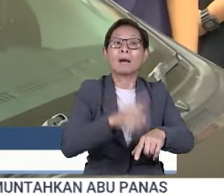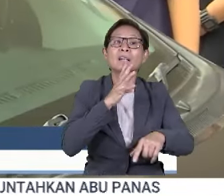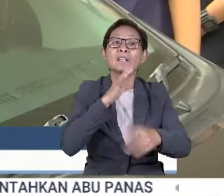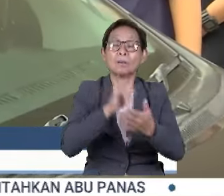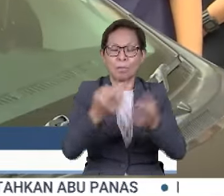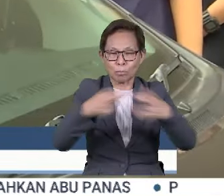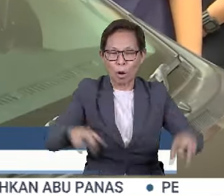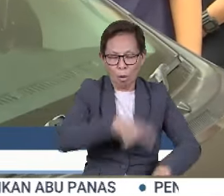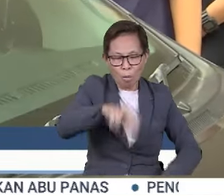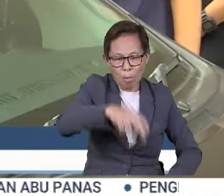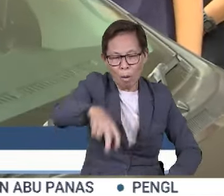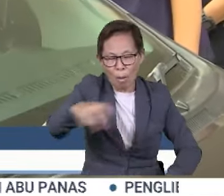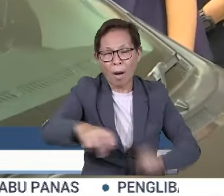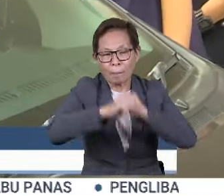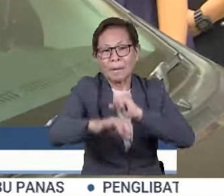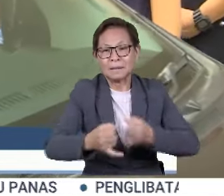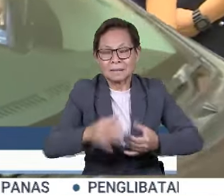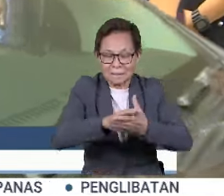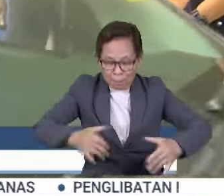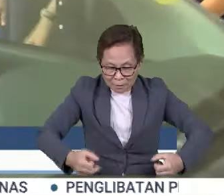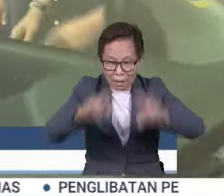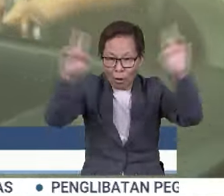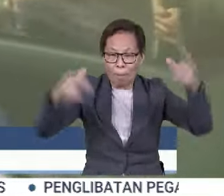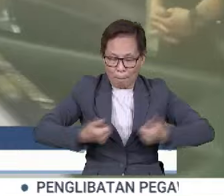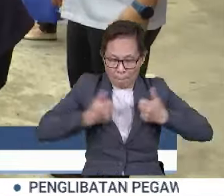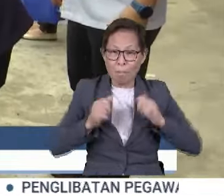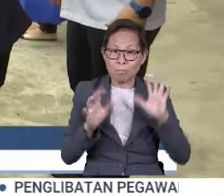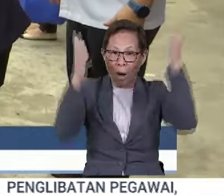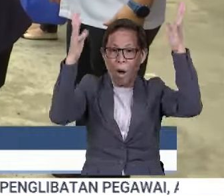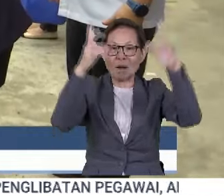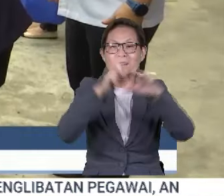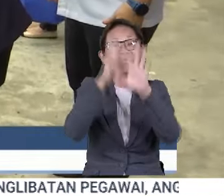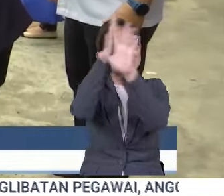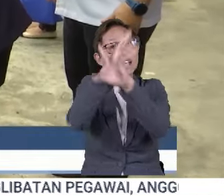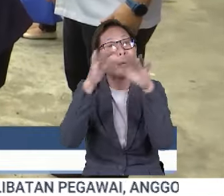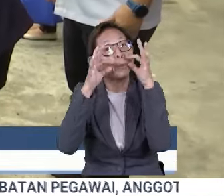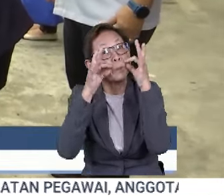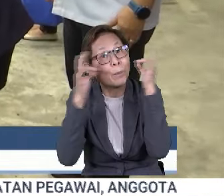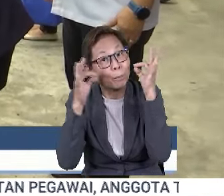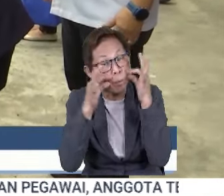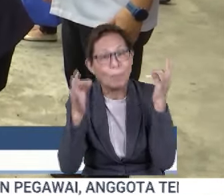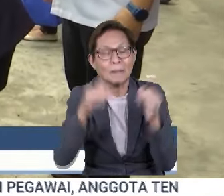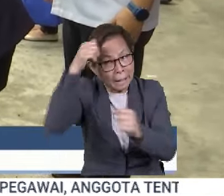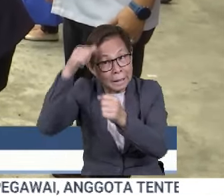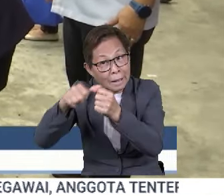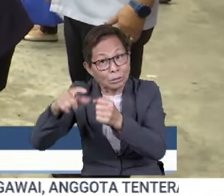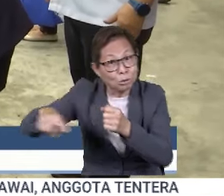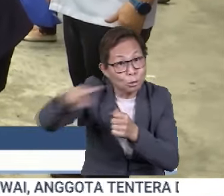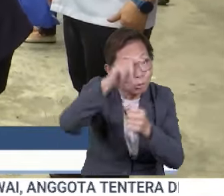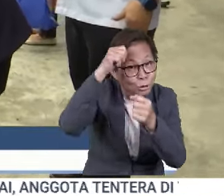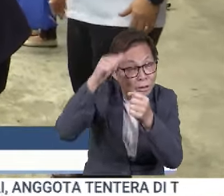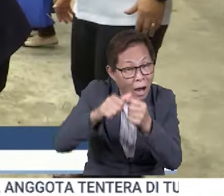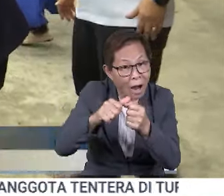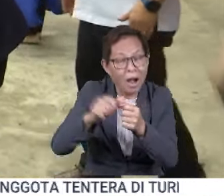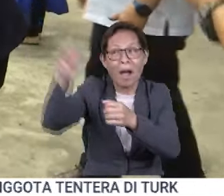Walkabout Kempen Keselamatan Jalan Raya Perayaan Hari Raya peringkat Negeri Sarawak di Kuching. Beliau dalam hal itu mengingatkan orang ramai untuk